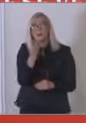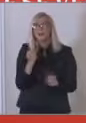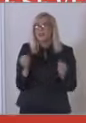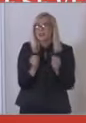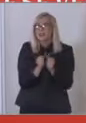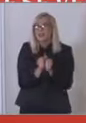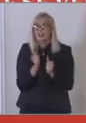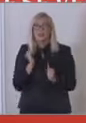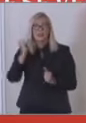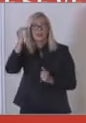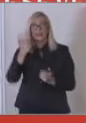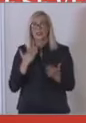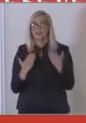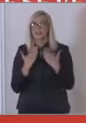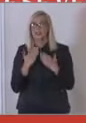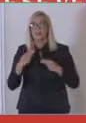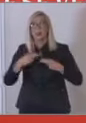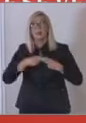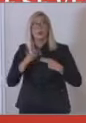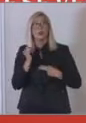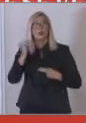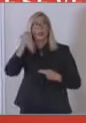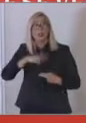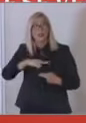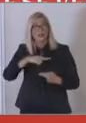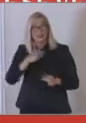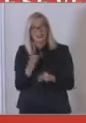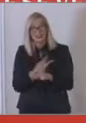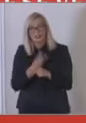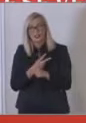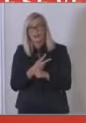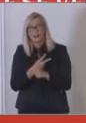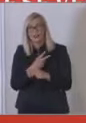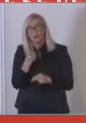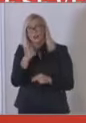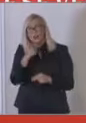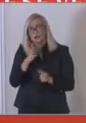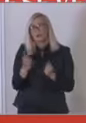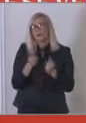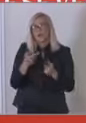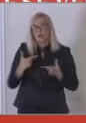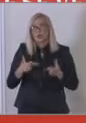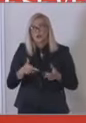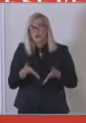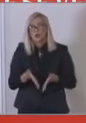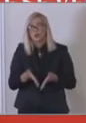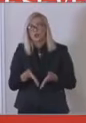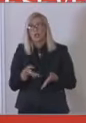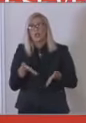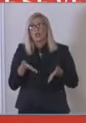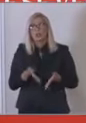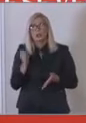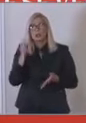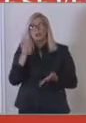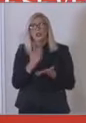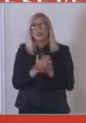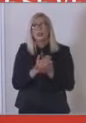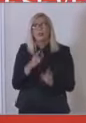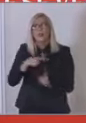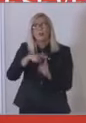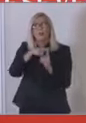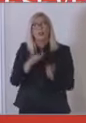paralajmëruar, seancë të përbashkët mes qeverive të dy vendeve në momentin e parë që kushtet do të lejojnë ato.